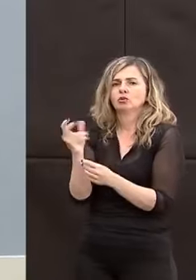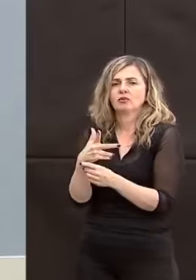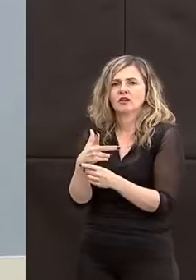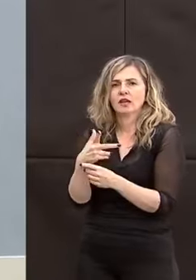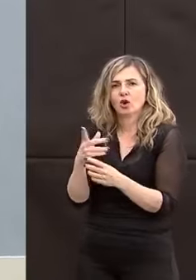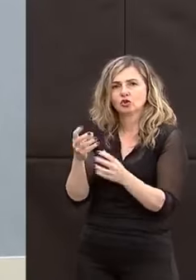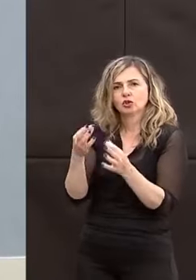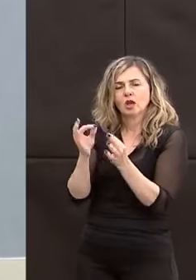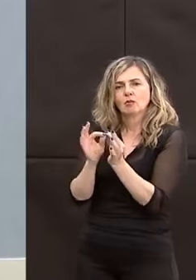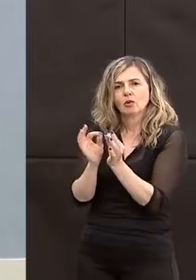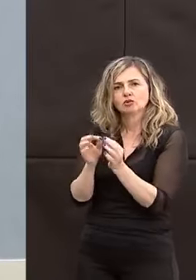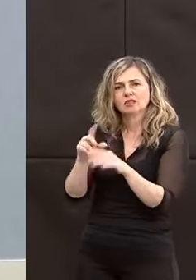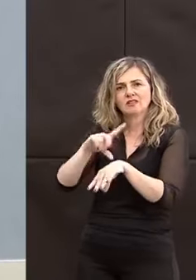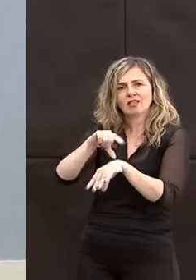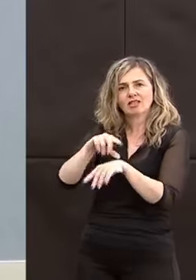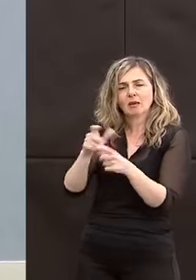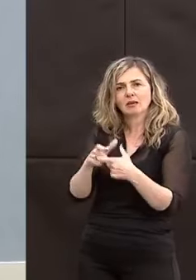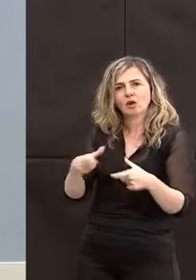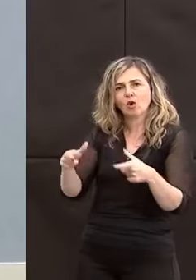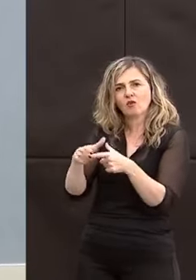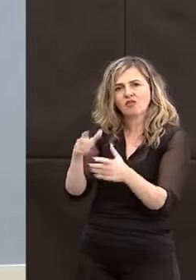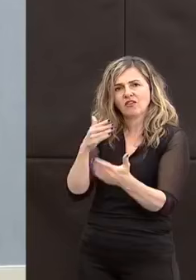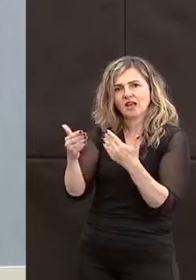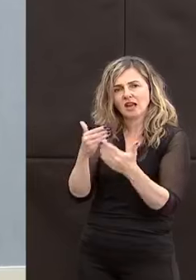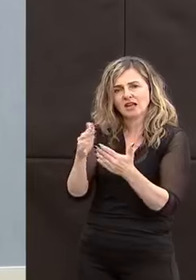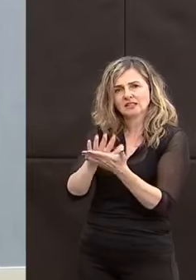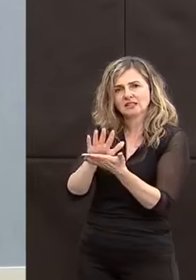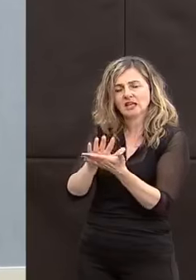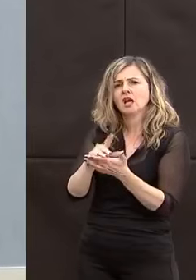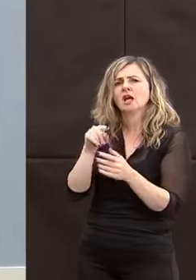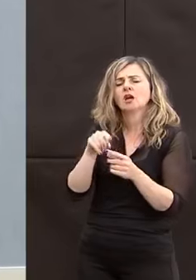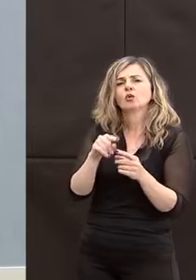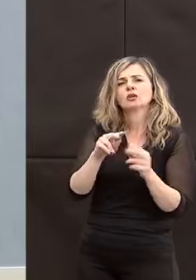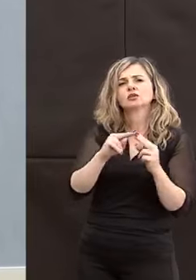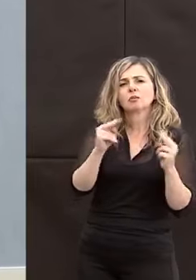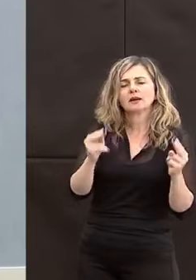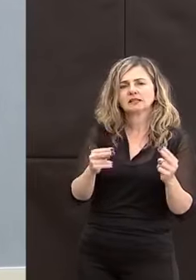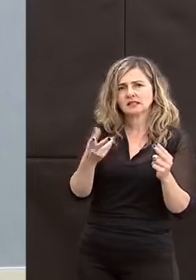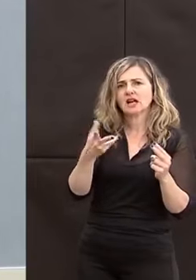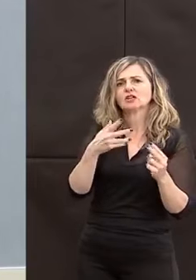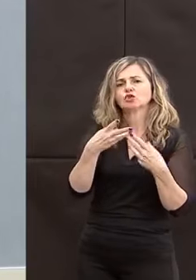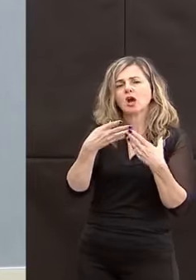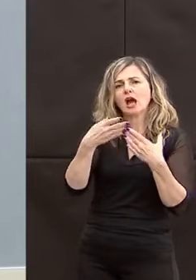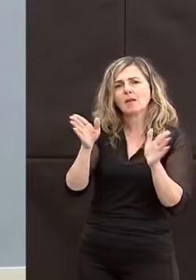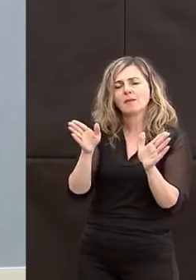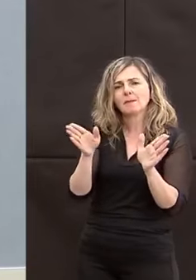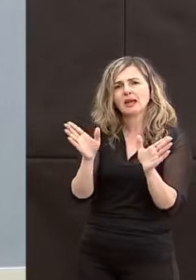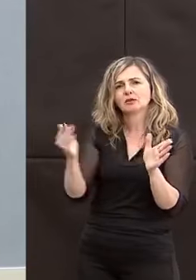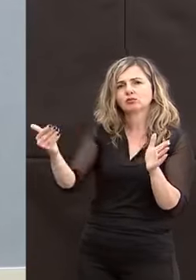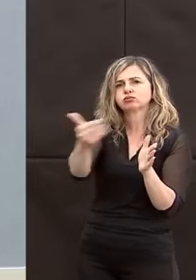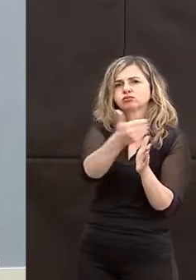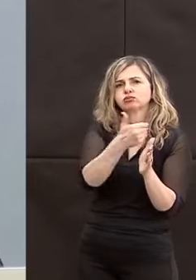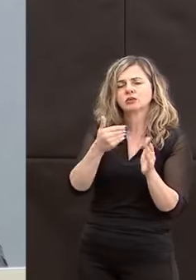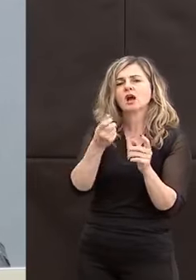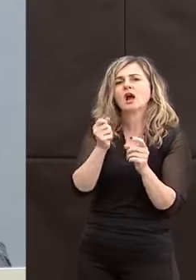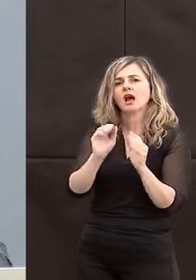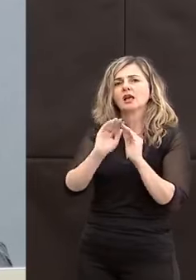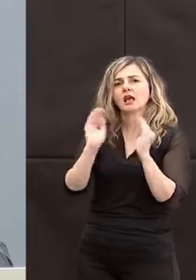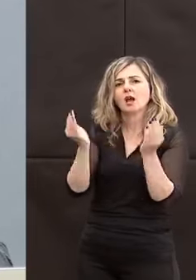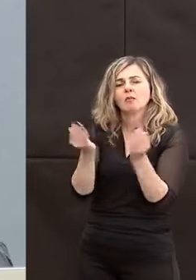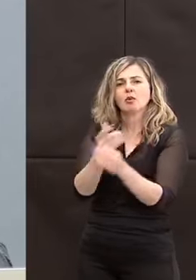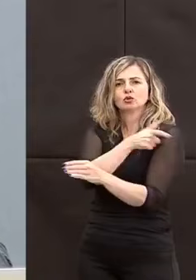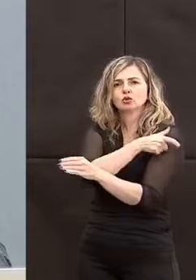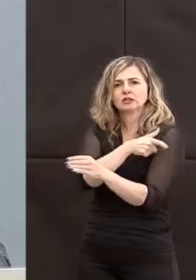conferenza faccio presente che in questo passaggio verrà comunque aperto anche il coinvolgimento del da parte del mondo sindacale